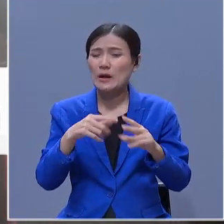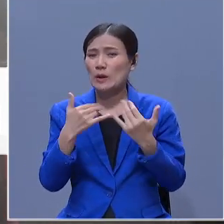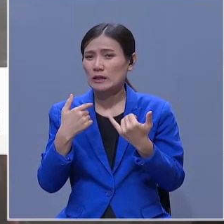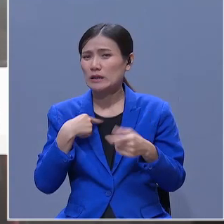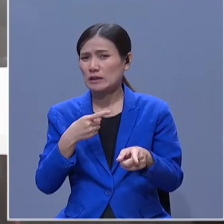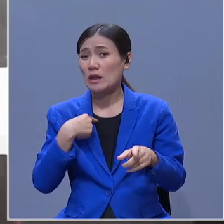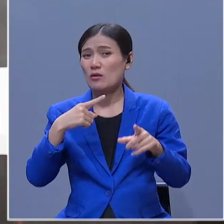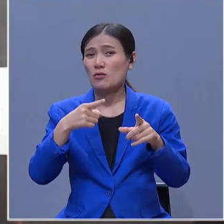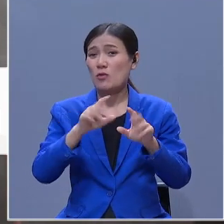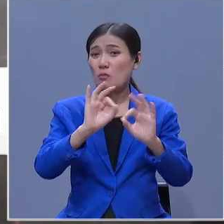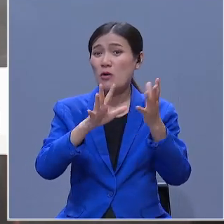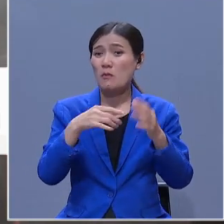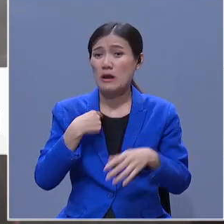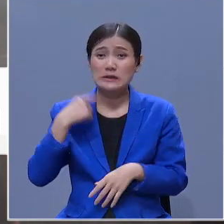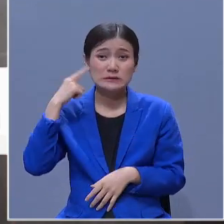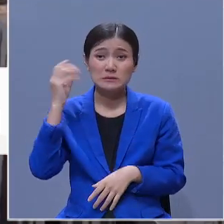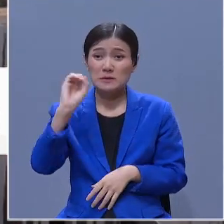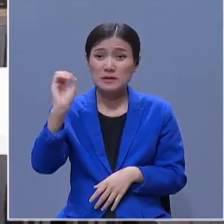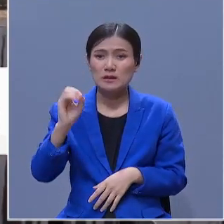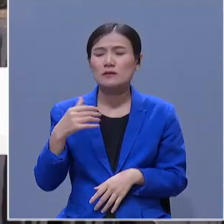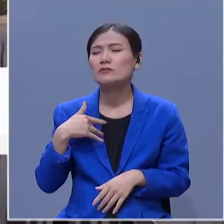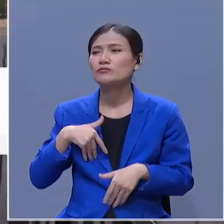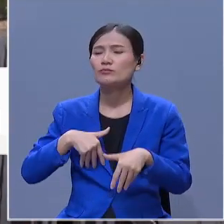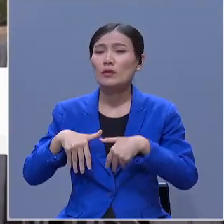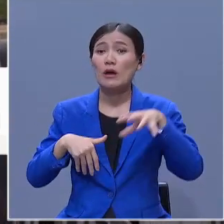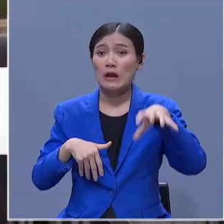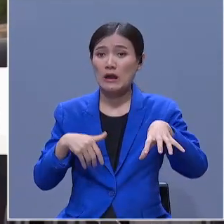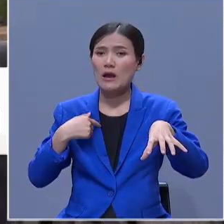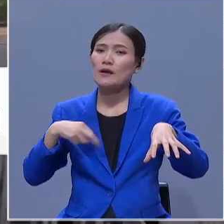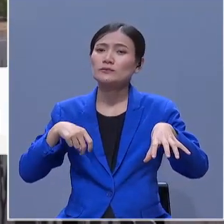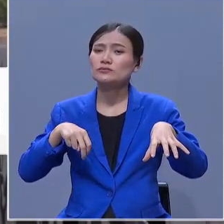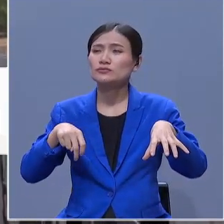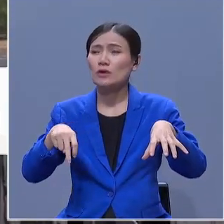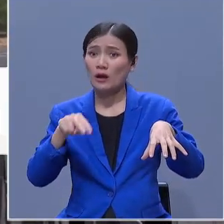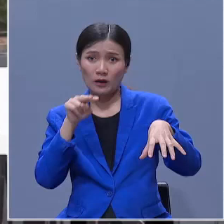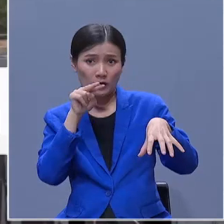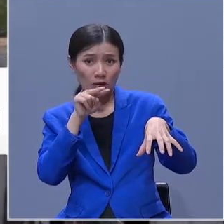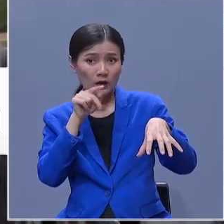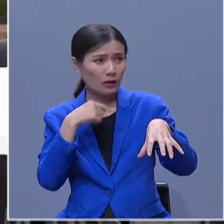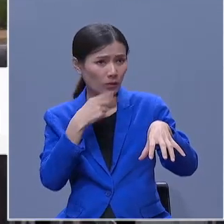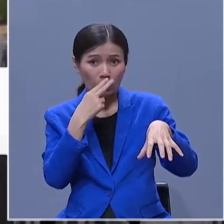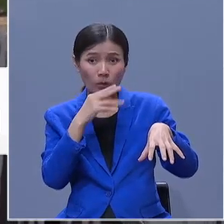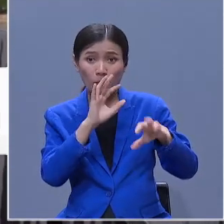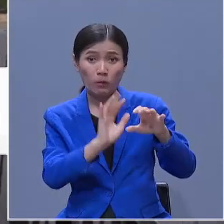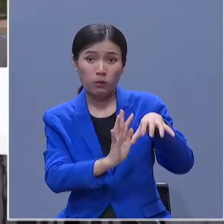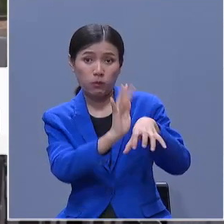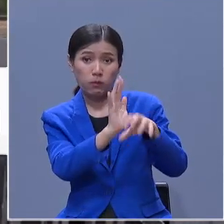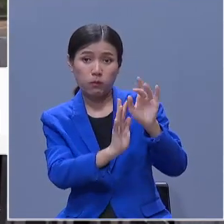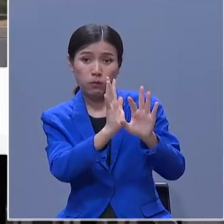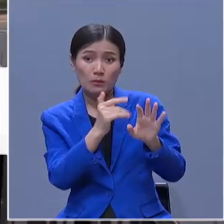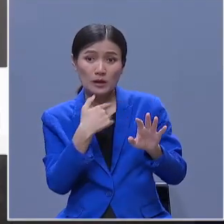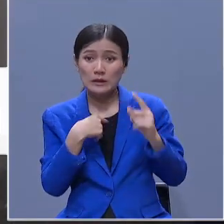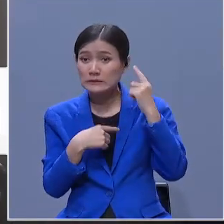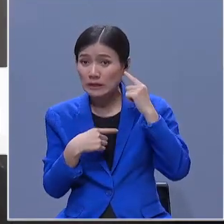ามาเดินออกกำลังกายแล้วเห็นว่าควันไฟมันพุ่งออกมาก่อนได้ยินเสียงคล้ายระเบิดดังออกมาจากในร้านก็เลยรีบแจ้งเจ้าหน้าที่นะ